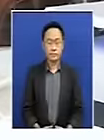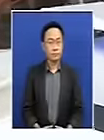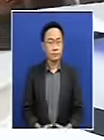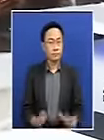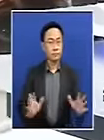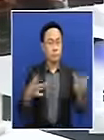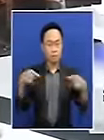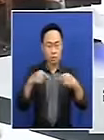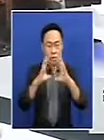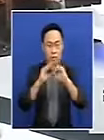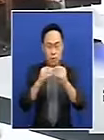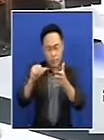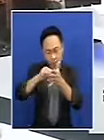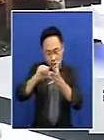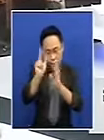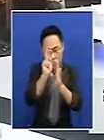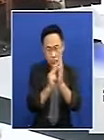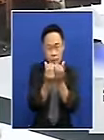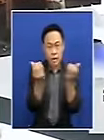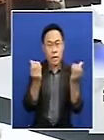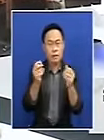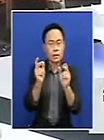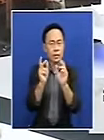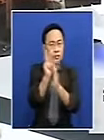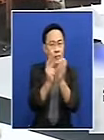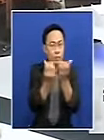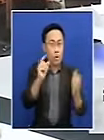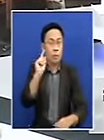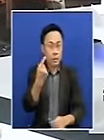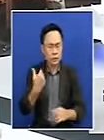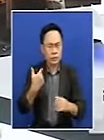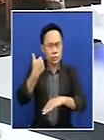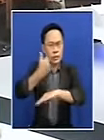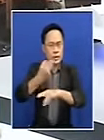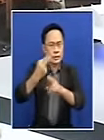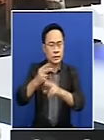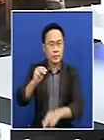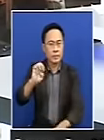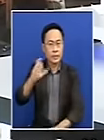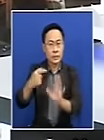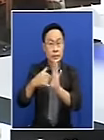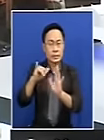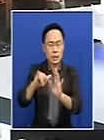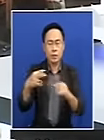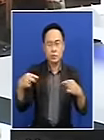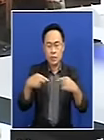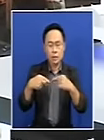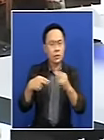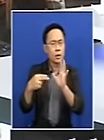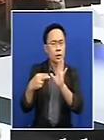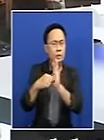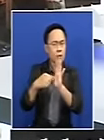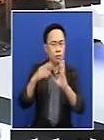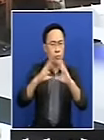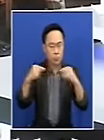สิ้นสุดลงแล้วกับการประชุมปรับร่างรัฐธรรมนูญนะคะที่มีคุณมีชัยฤชุพันธ์เป็นประธานค่ะไปประชุมกันที่จังหวัดประจว